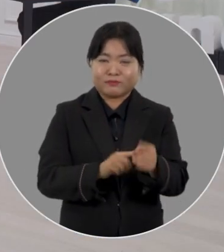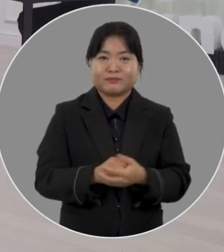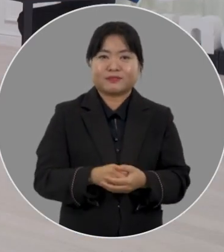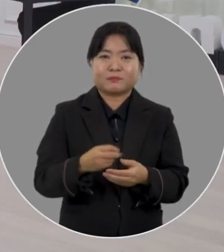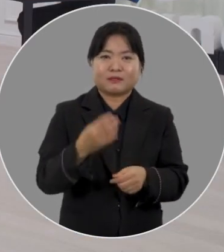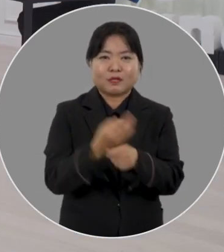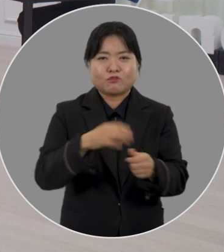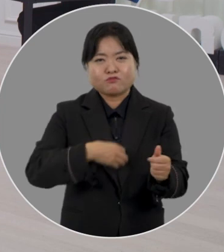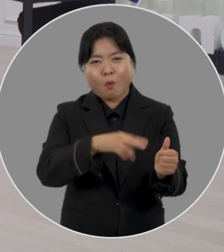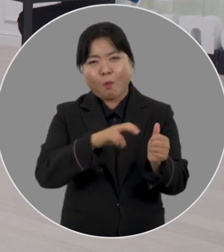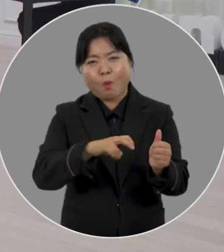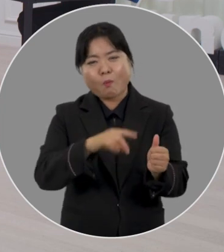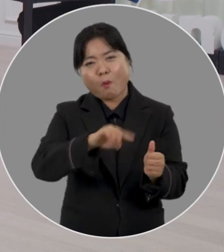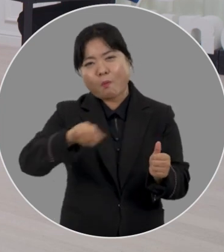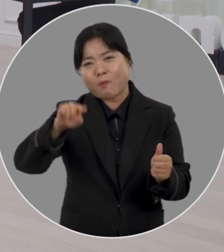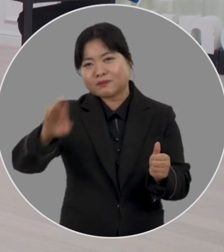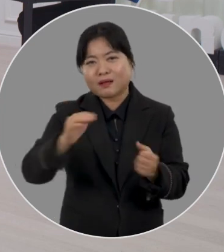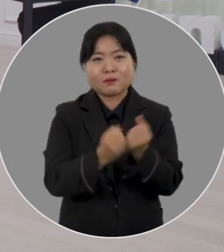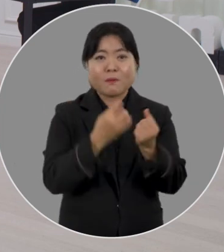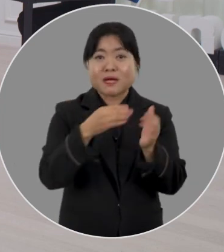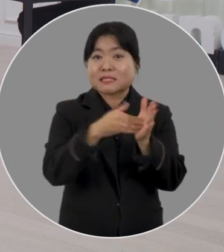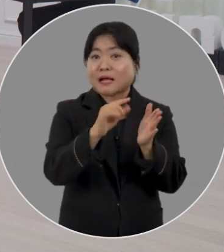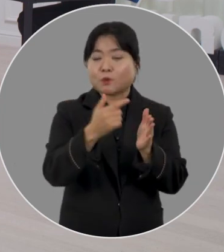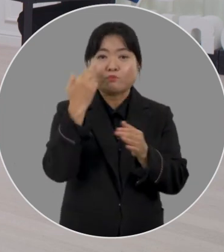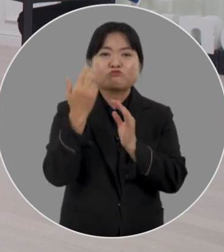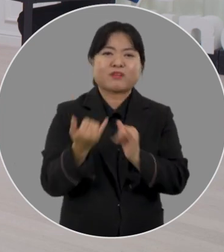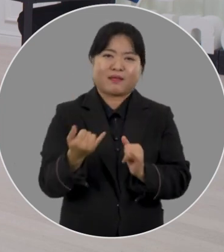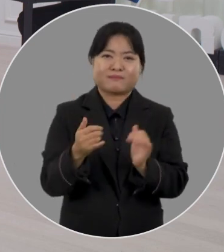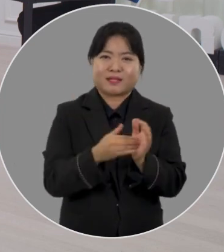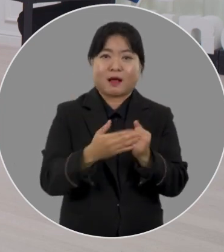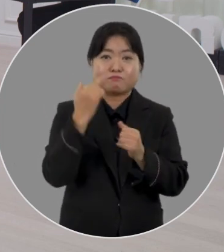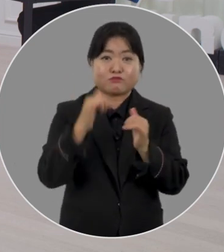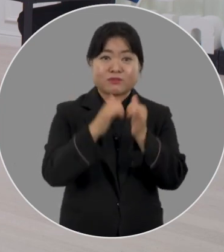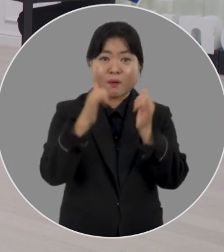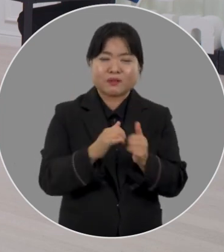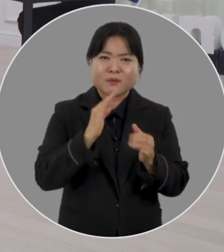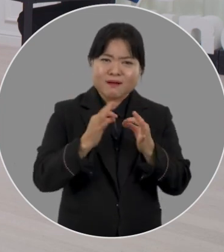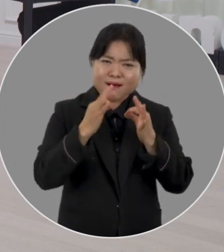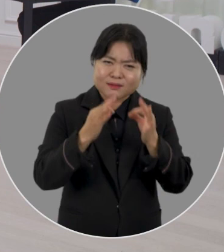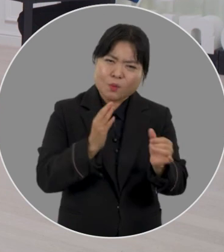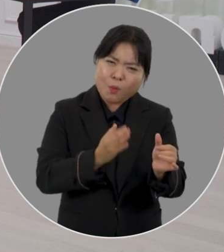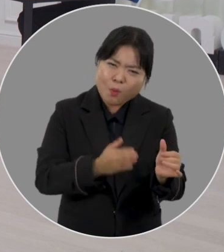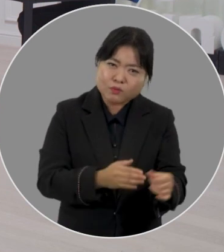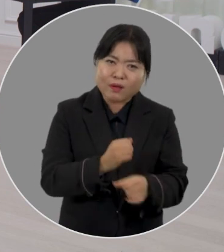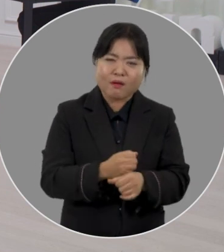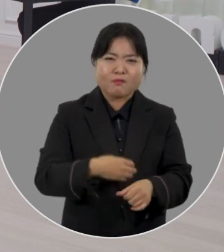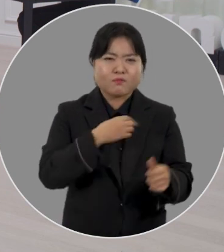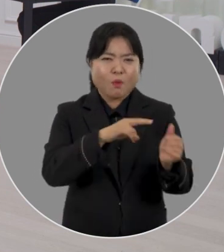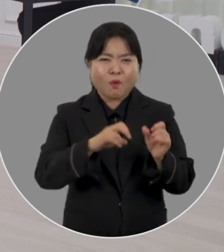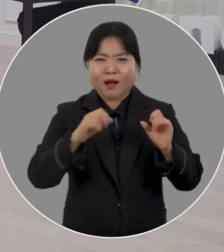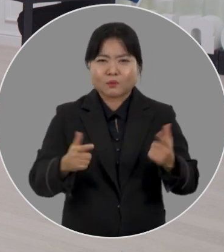혐오는 이런 거다에 그치지 않고 사실 이제 이분은 미국 사람이다 보니까 미국 사회에 정말 간절하게 호소를 해요. 이 혐오가